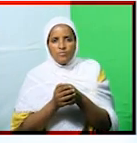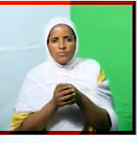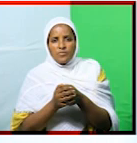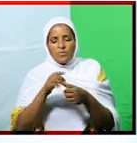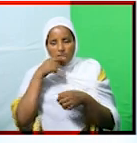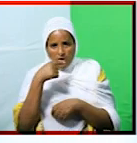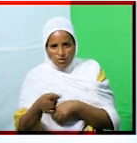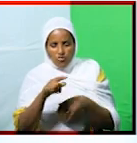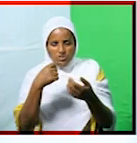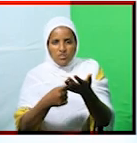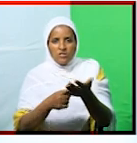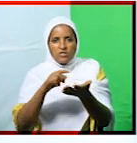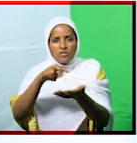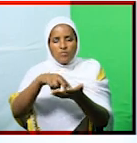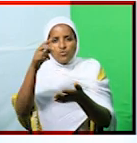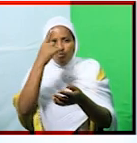ተናግሯል። ስለነዚህ